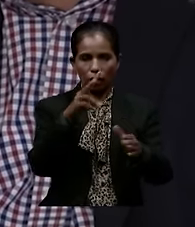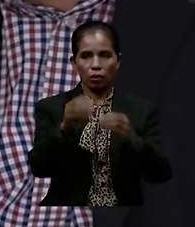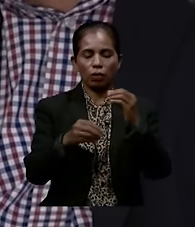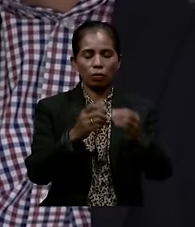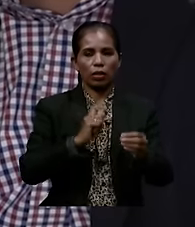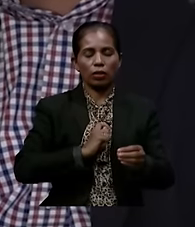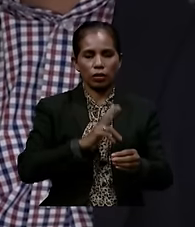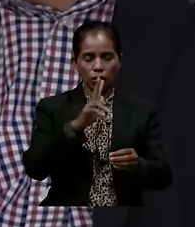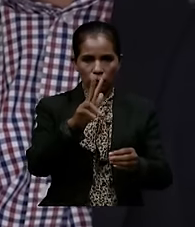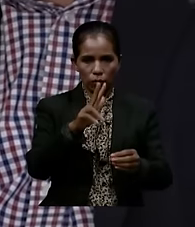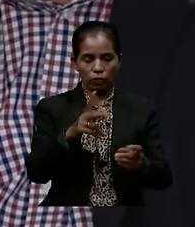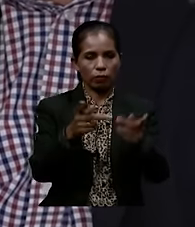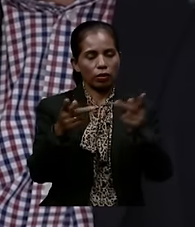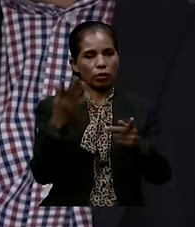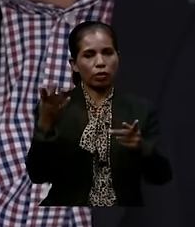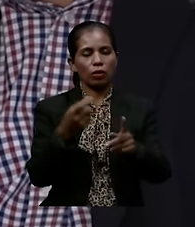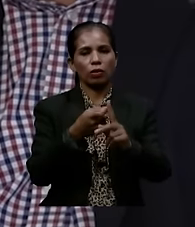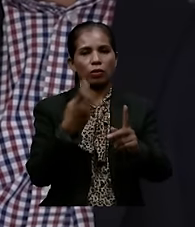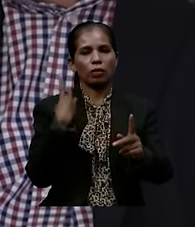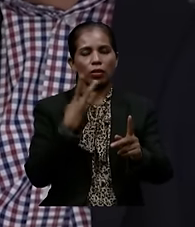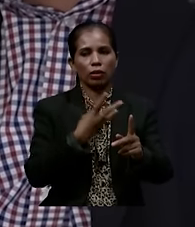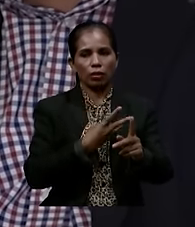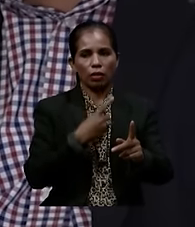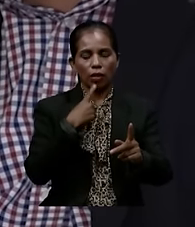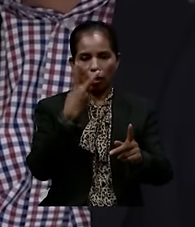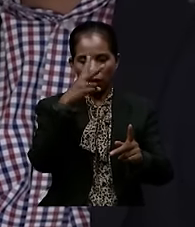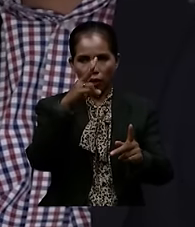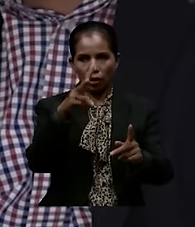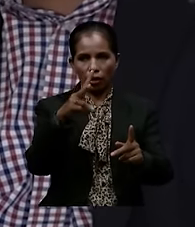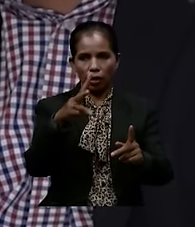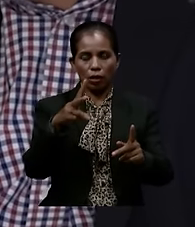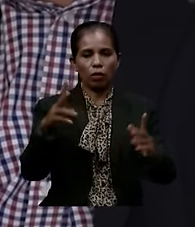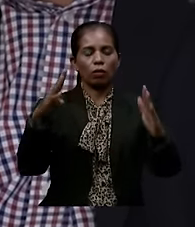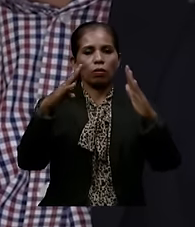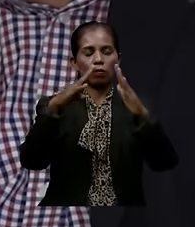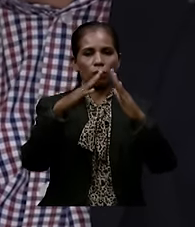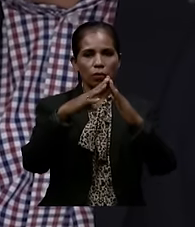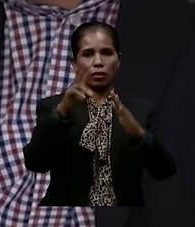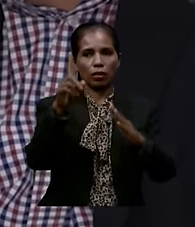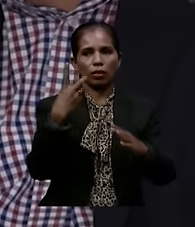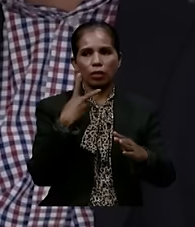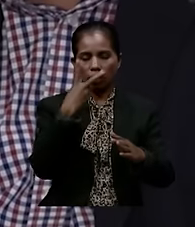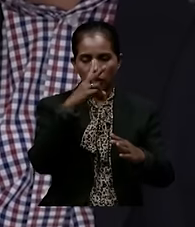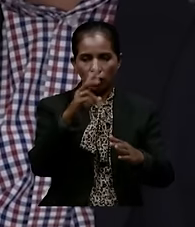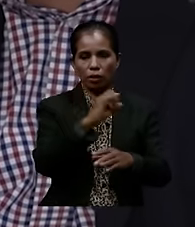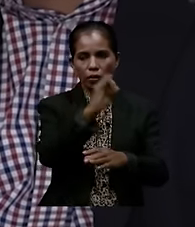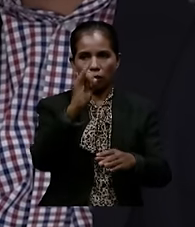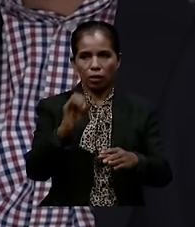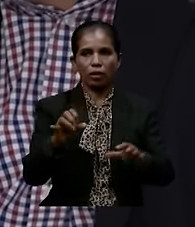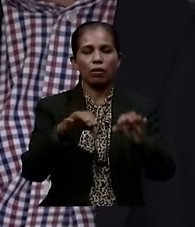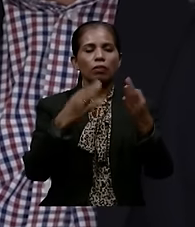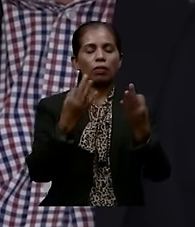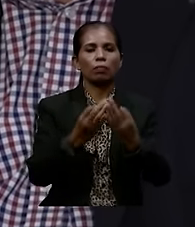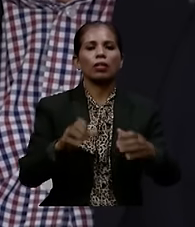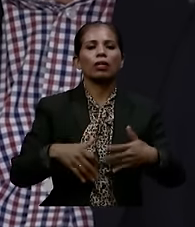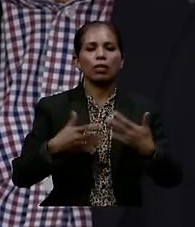tolu kondisiones ne se husi ita pal kumahate ke tumba umandari deh ne ba ida ne me kita se identifika familia hera